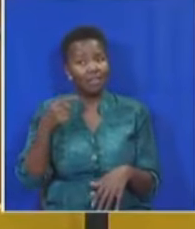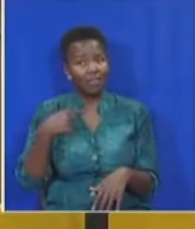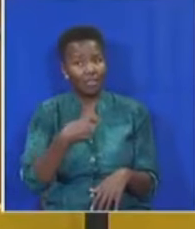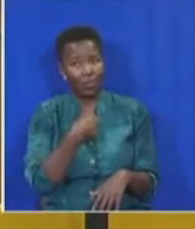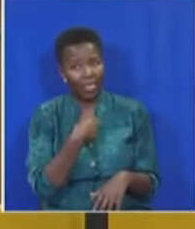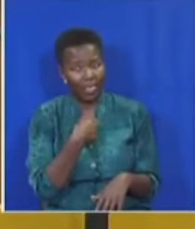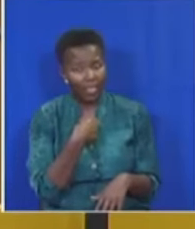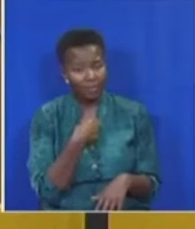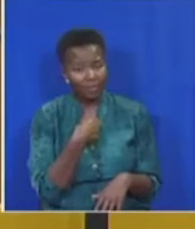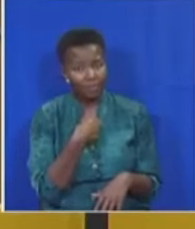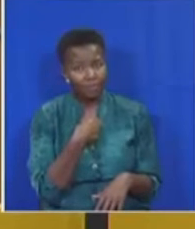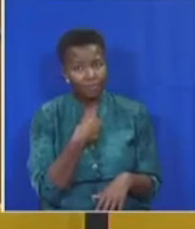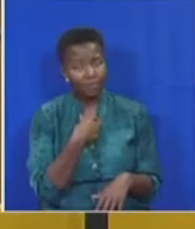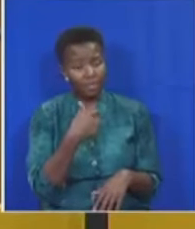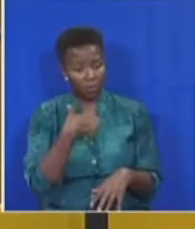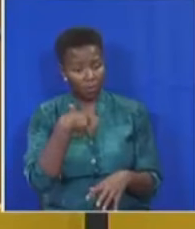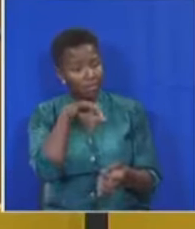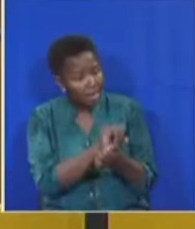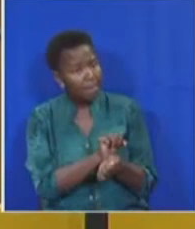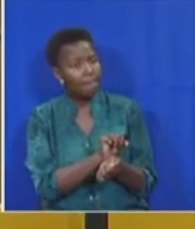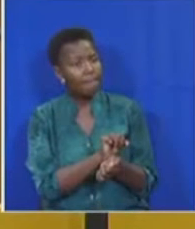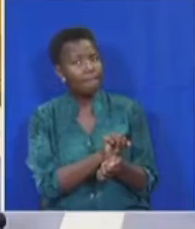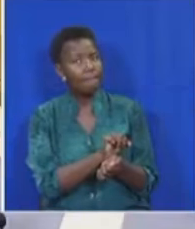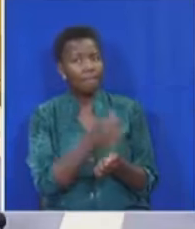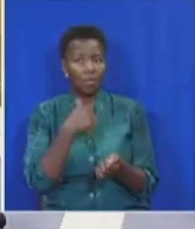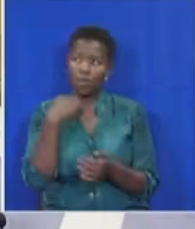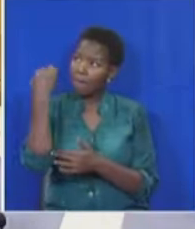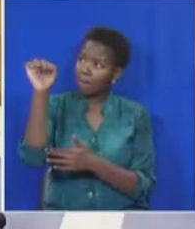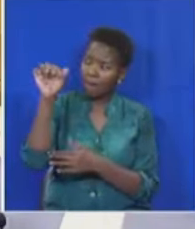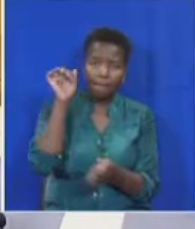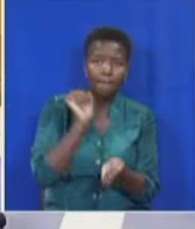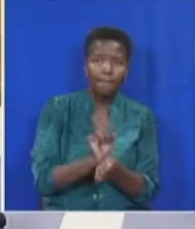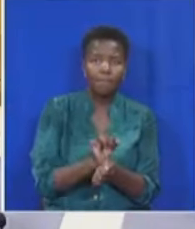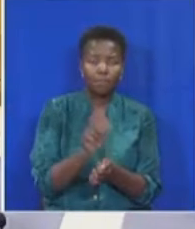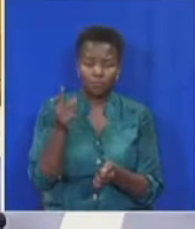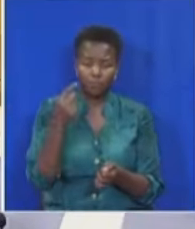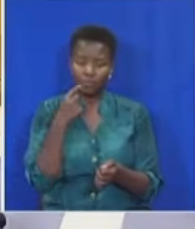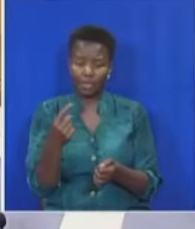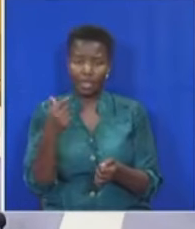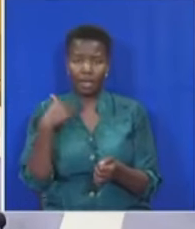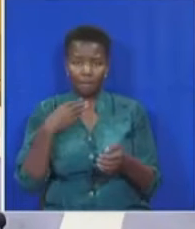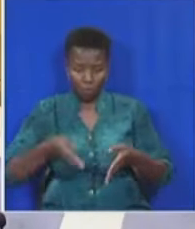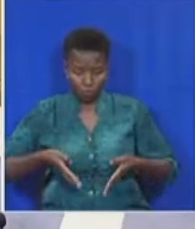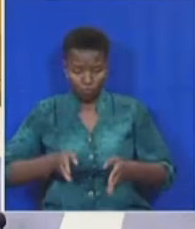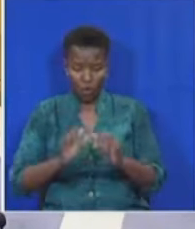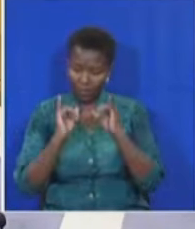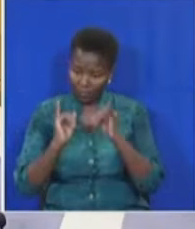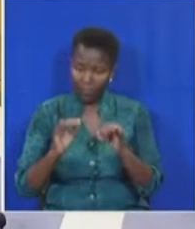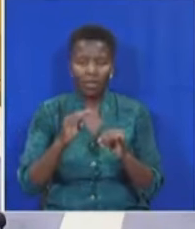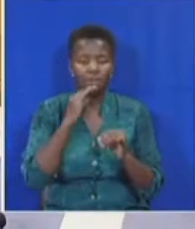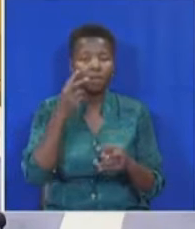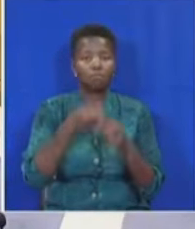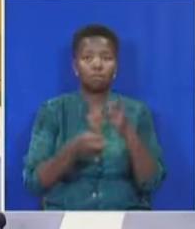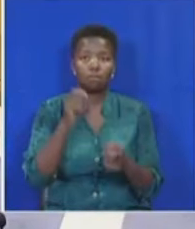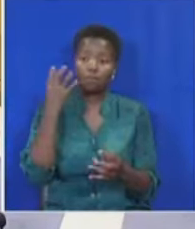able to say this would be arrested honorable member to complain about a bad road was a jail